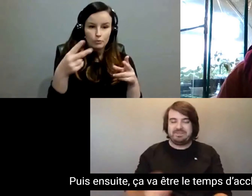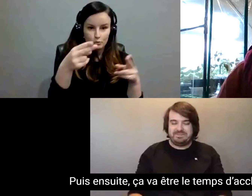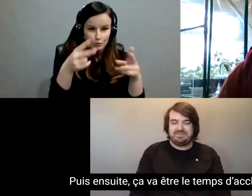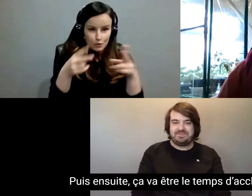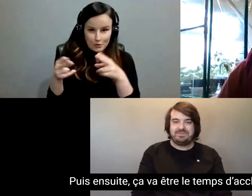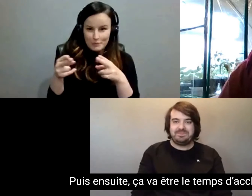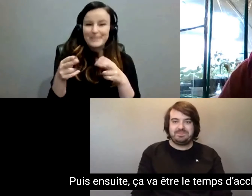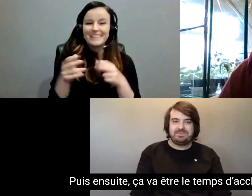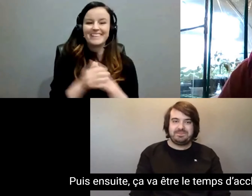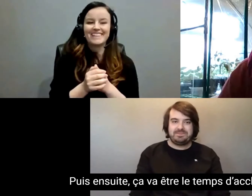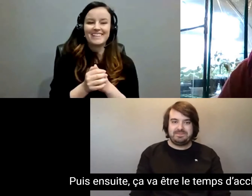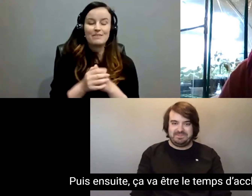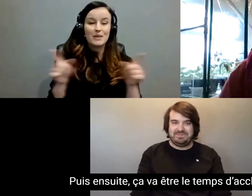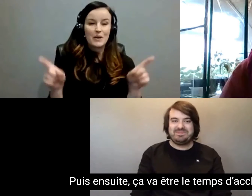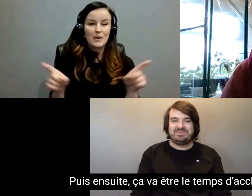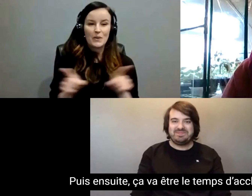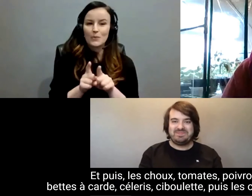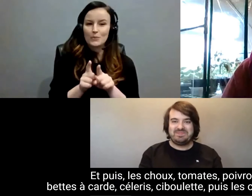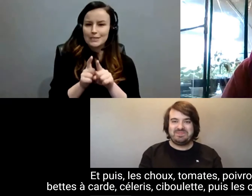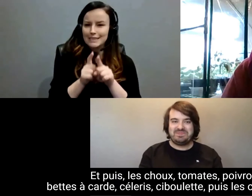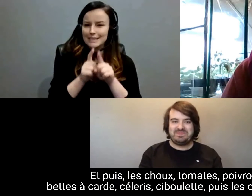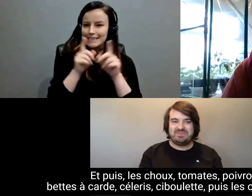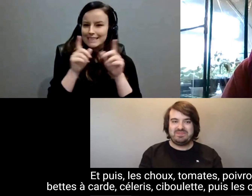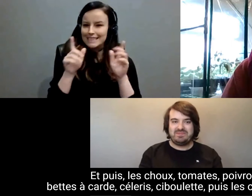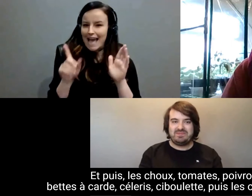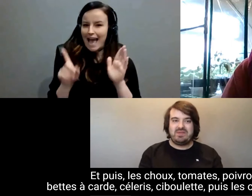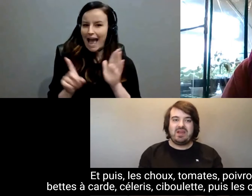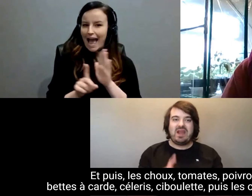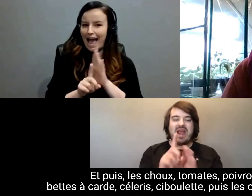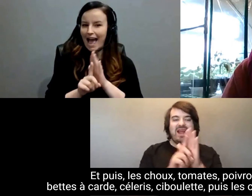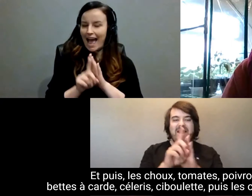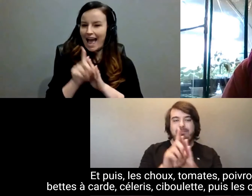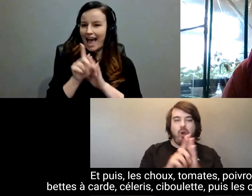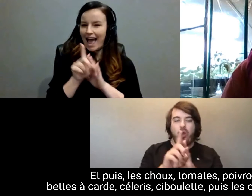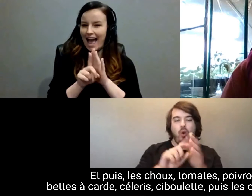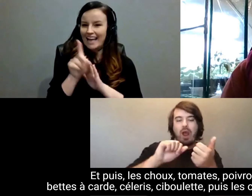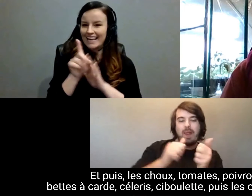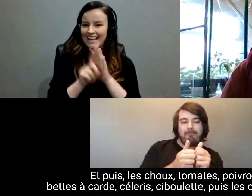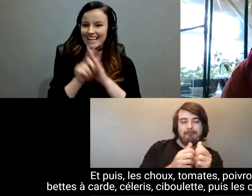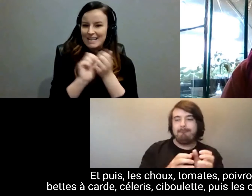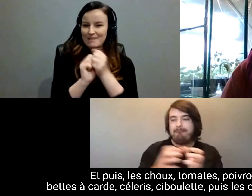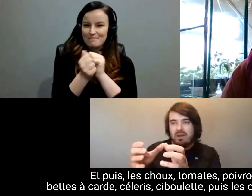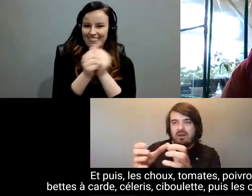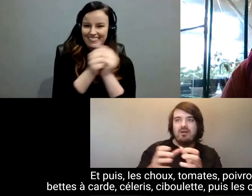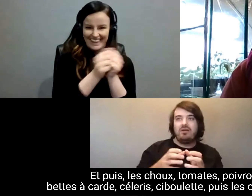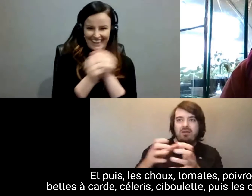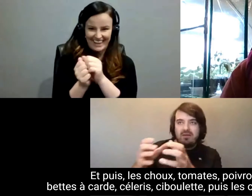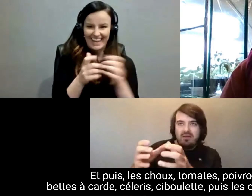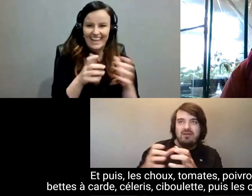ça va être le temps d'acclimater. Et puis les choux, tomates,